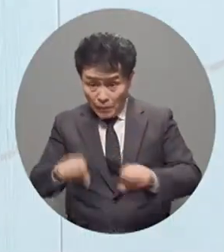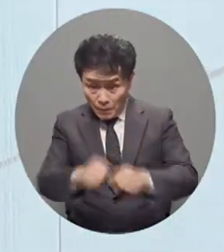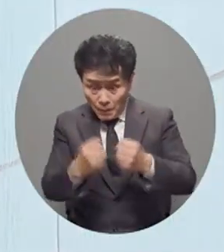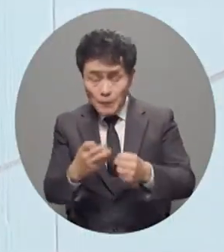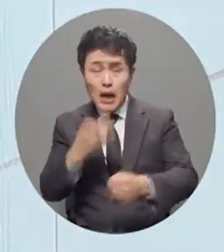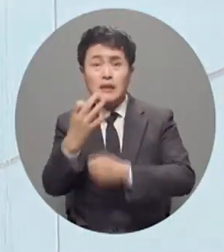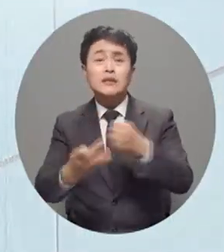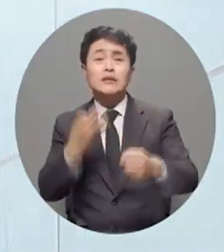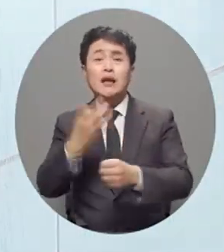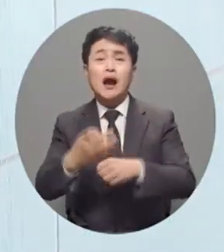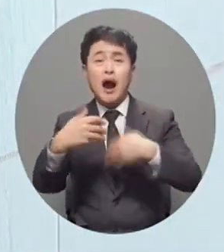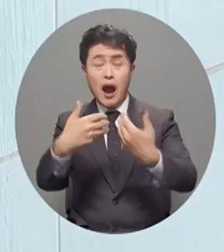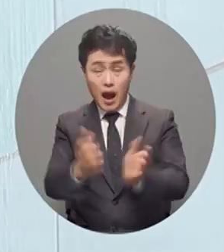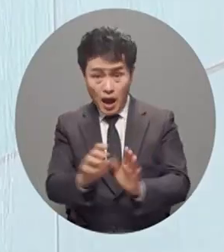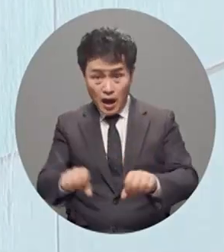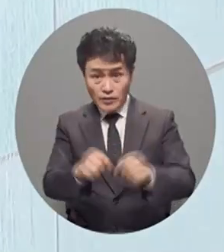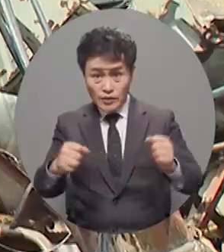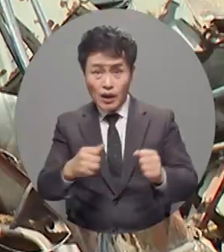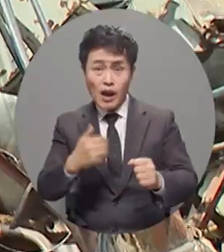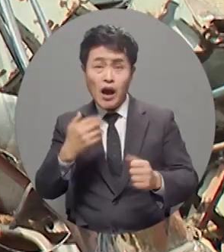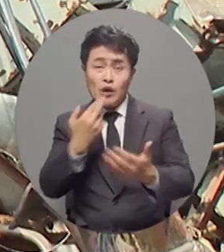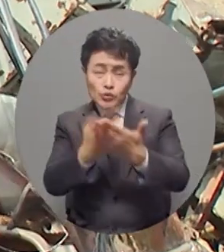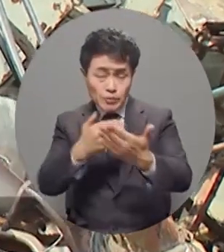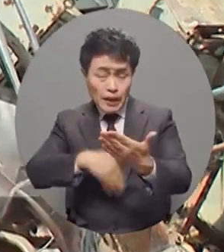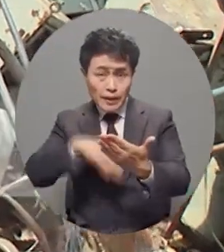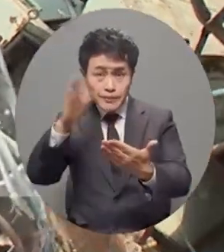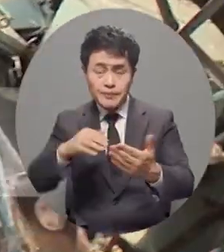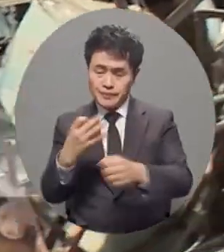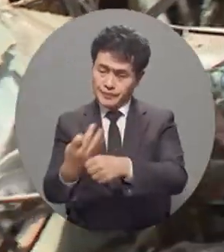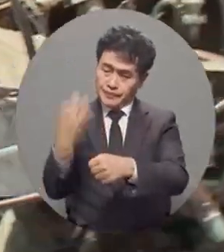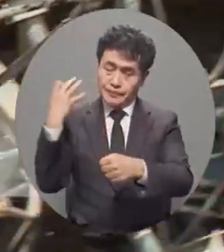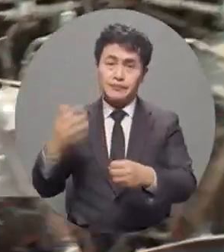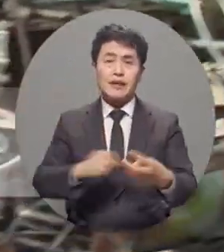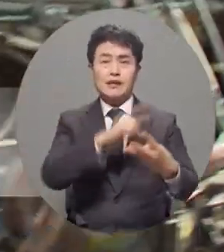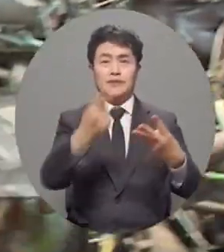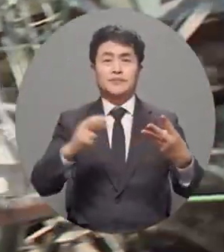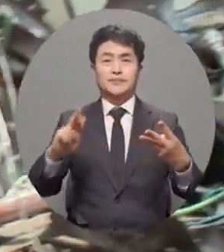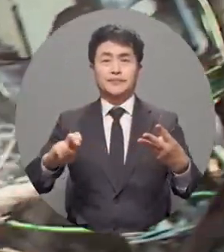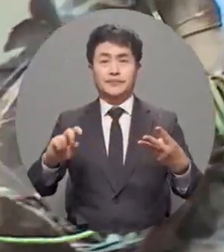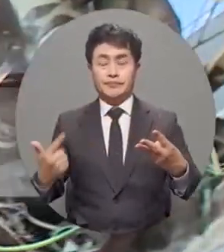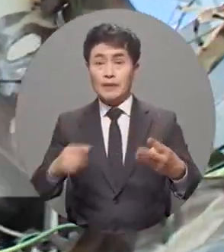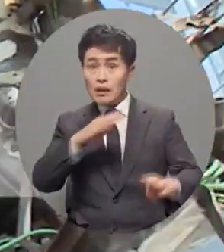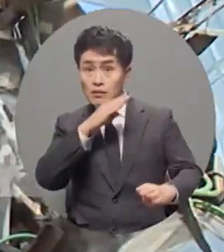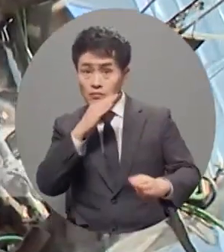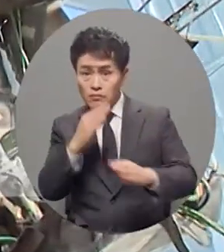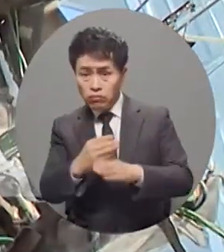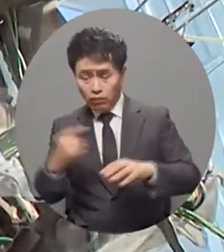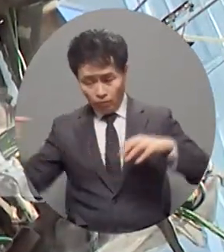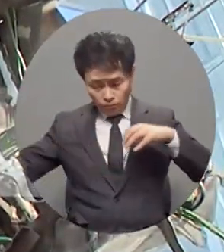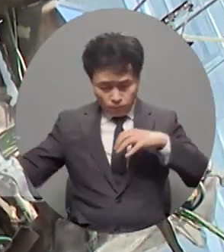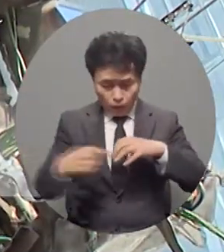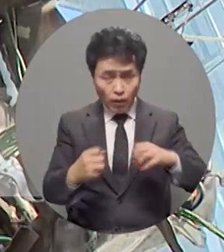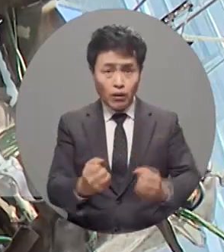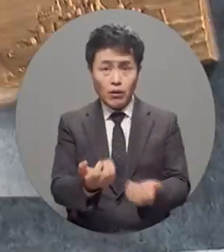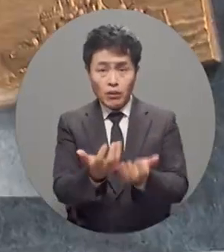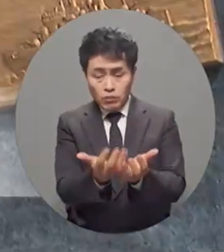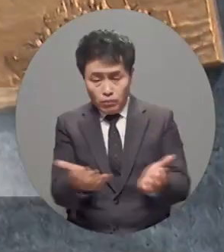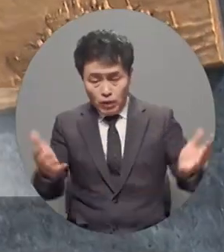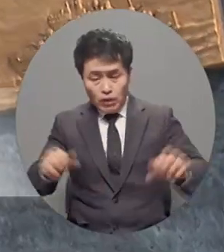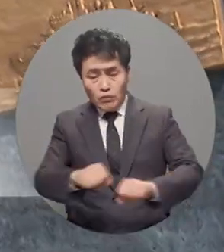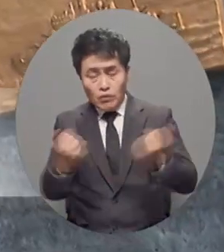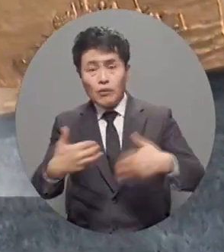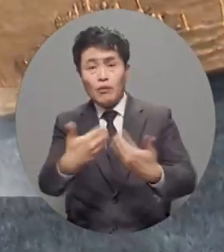유리막 청소가 한창입니다 14년전 3월 26일 북한군의 어래 공격으로 천남 승조원